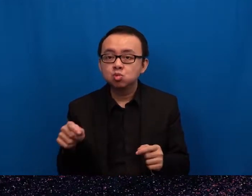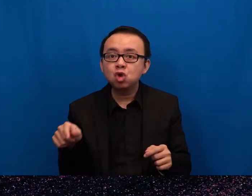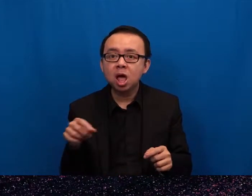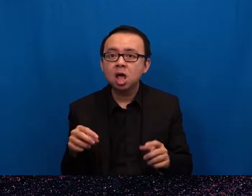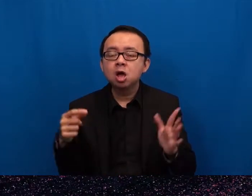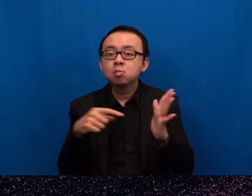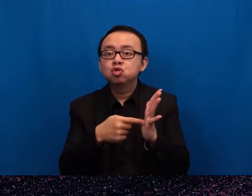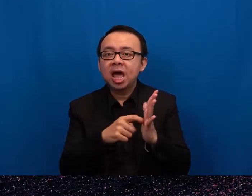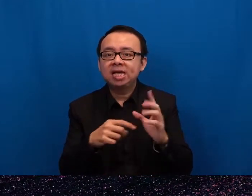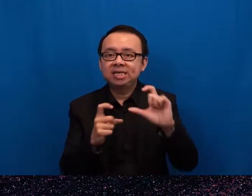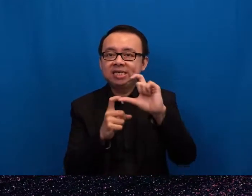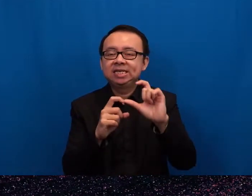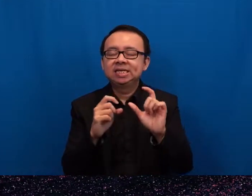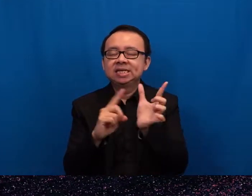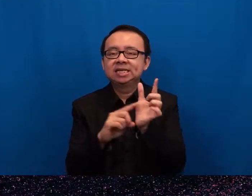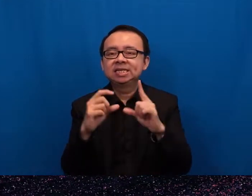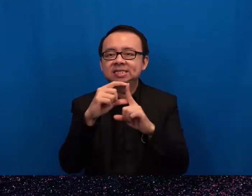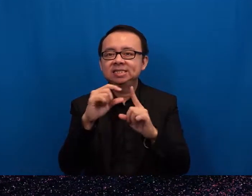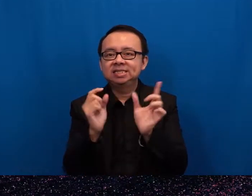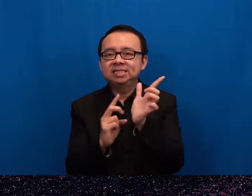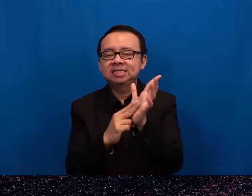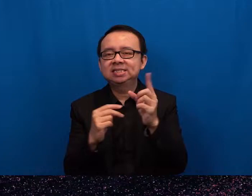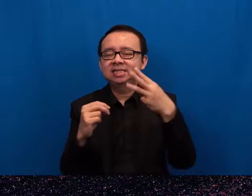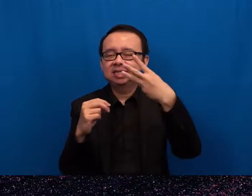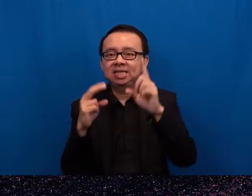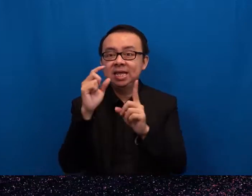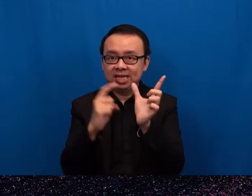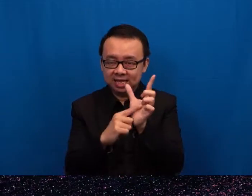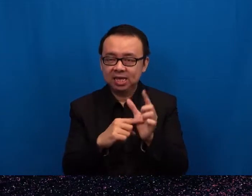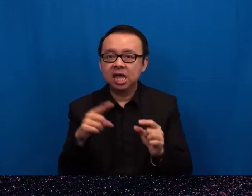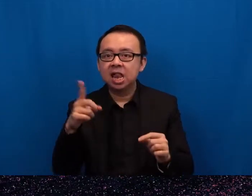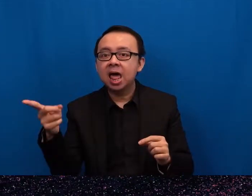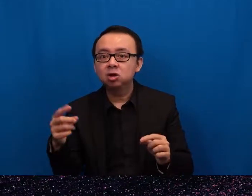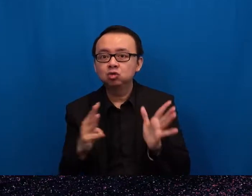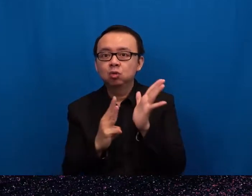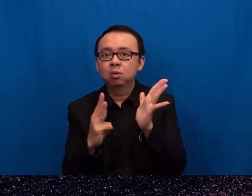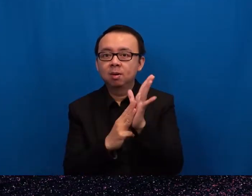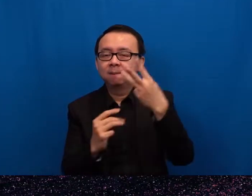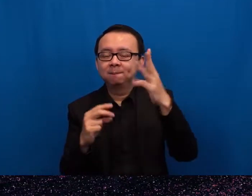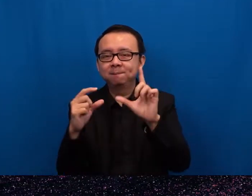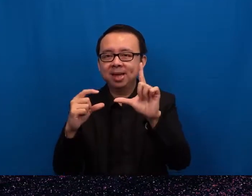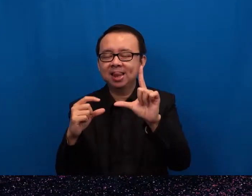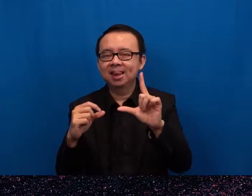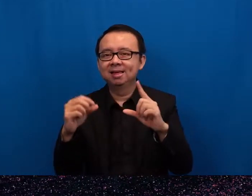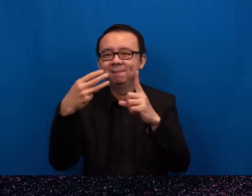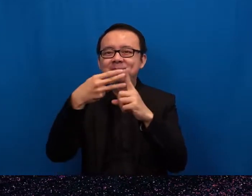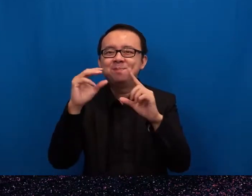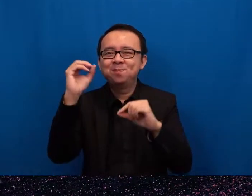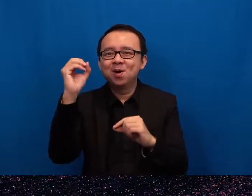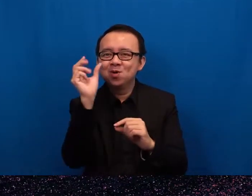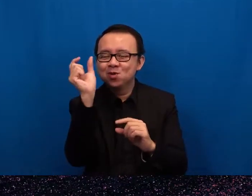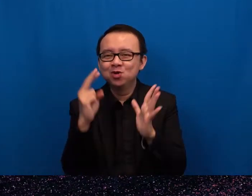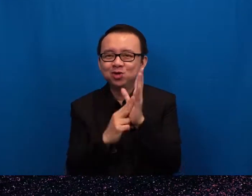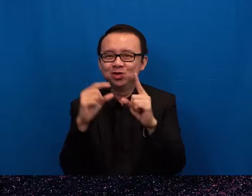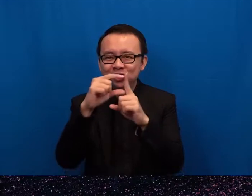Mulai ada di Perth. Mungkin juga nanti ini sampai yang di Amerika katakan. Dari satu kota lain. Saya nggak